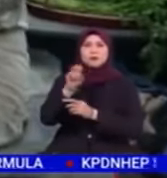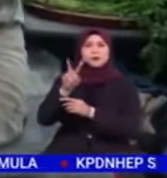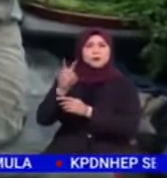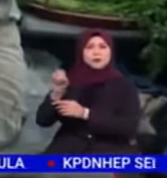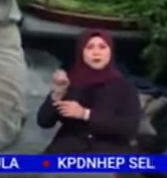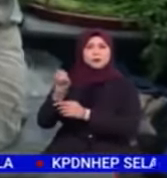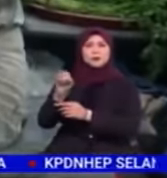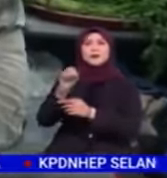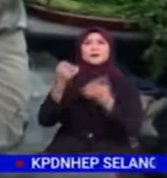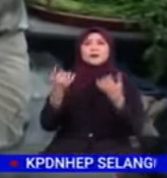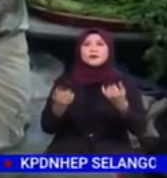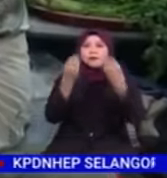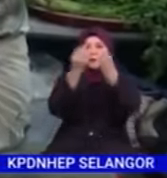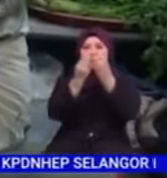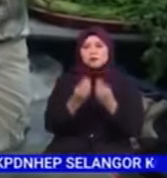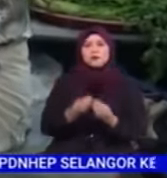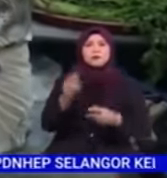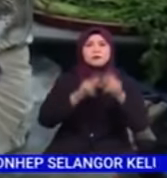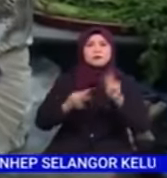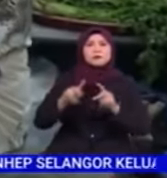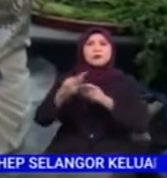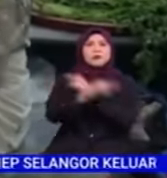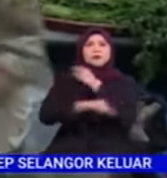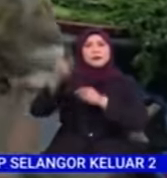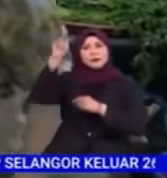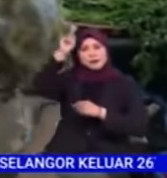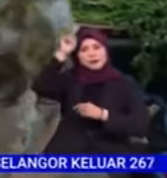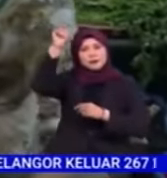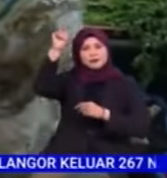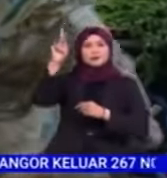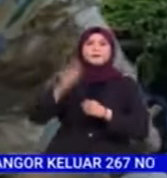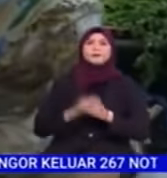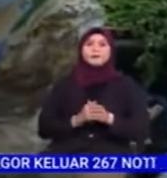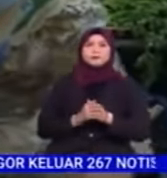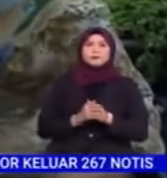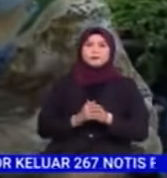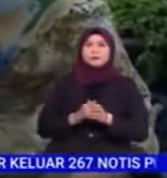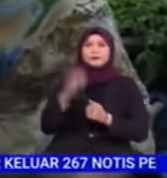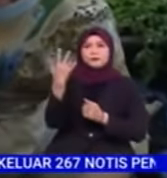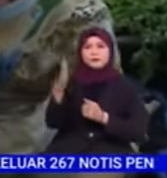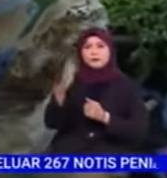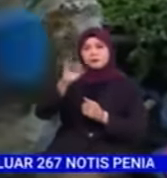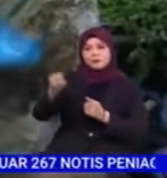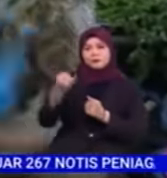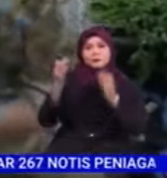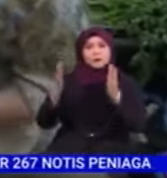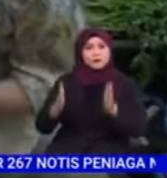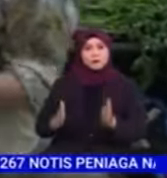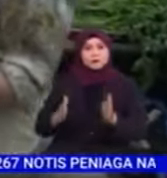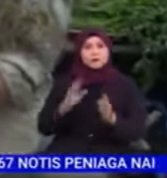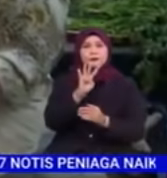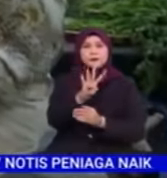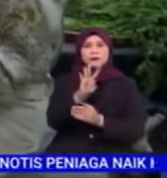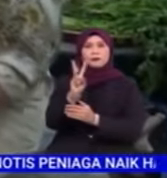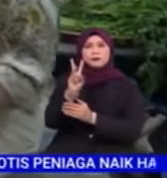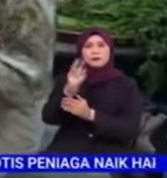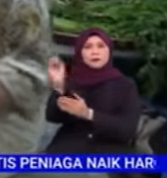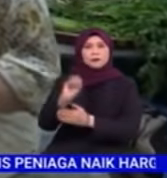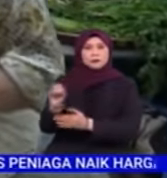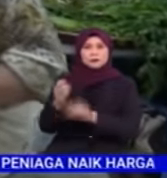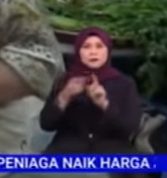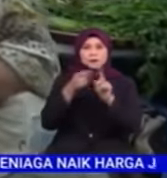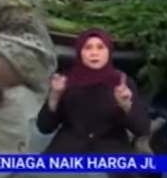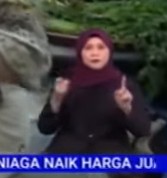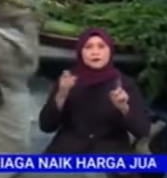2021 Stone panci'an peringkat cuaca di Wisma persekutuan katanya 15 juta orang atau 40 600